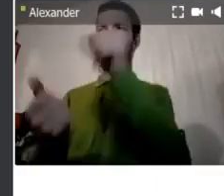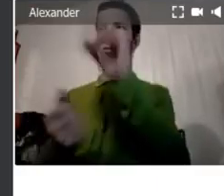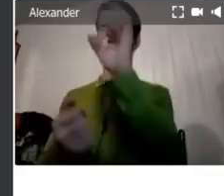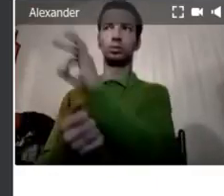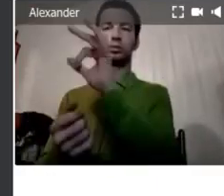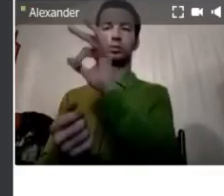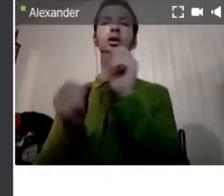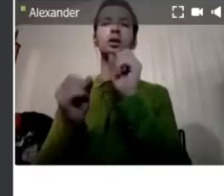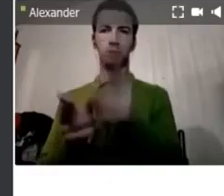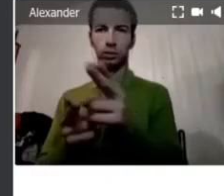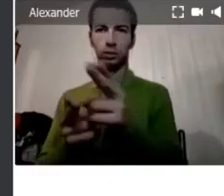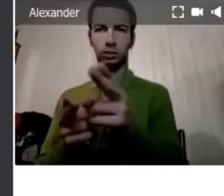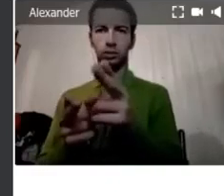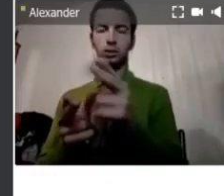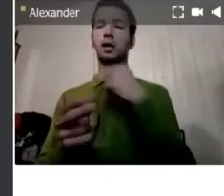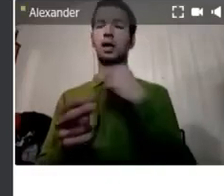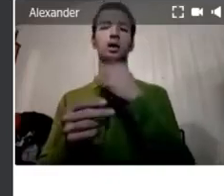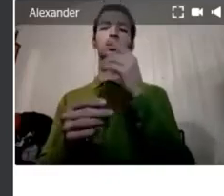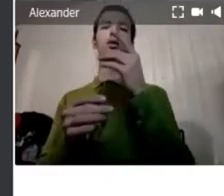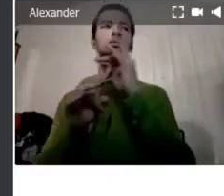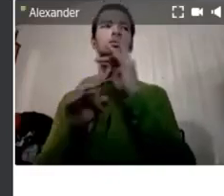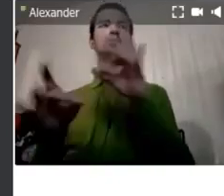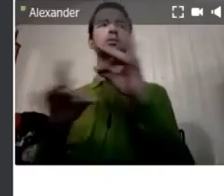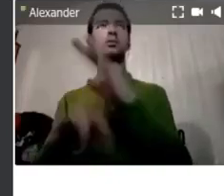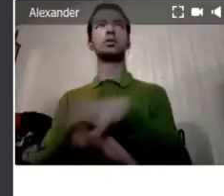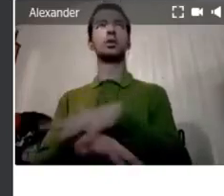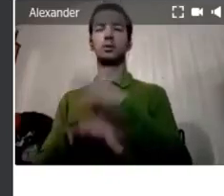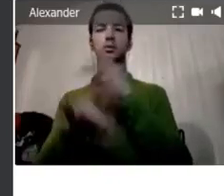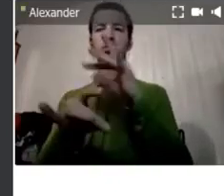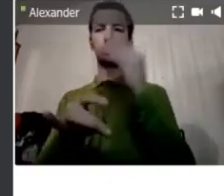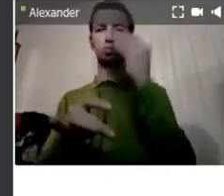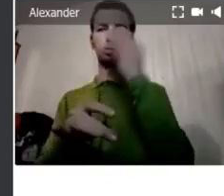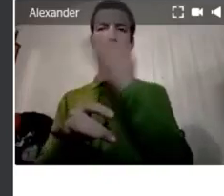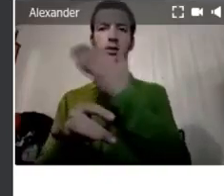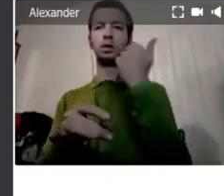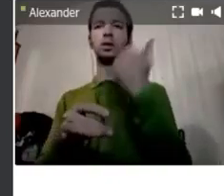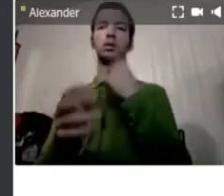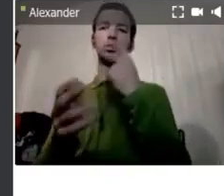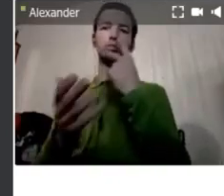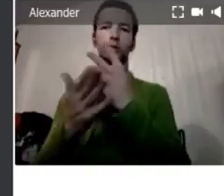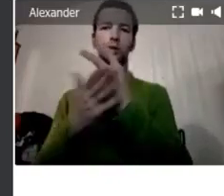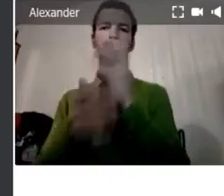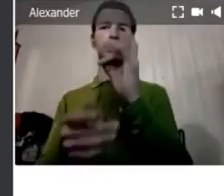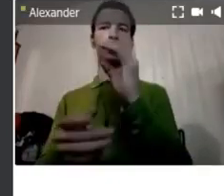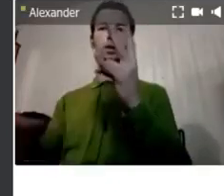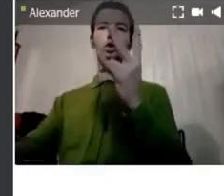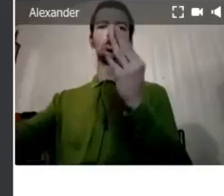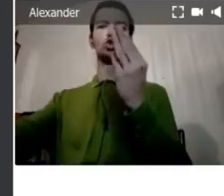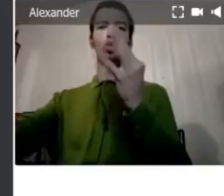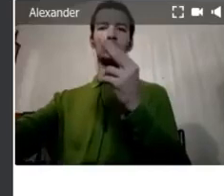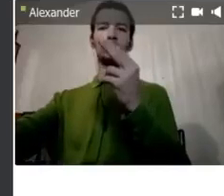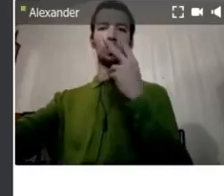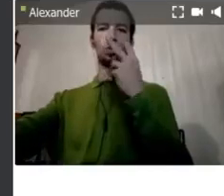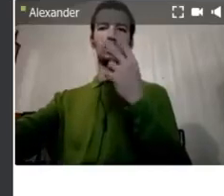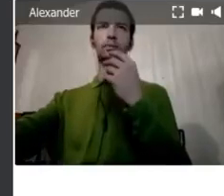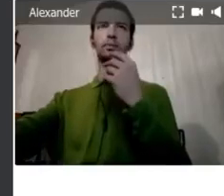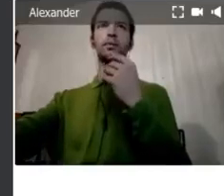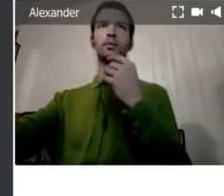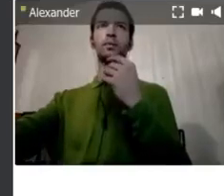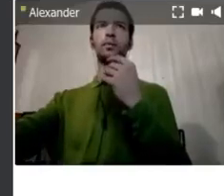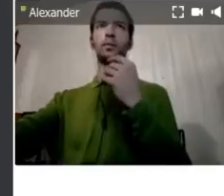109 тысяч евро, в цифру вдумайтесь. То есть человек хранит, компания для клиента